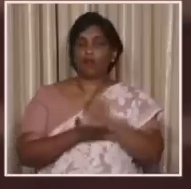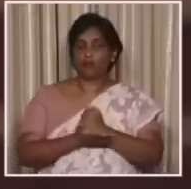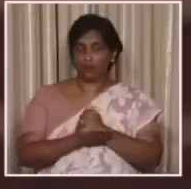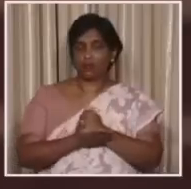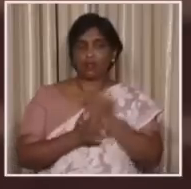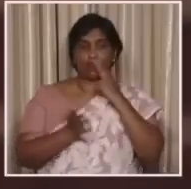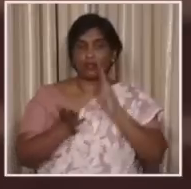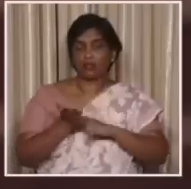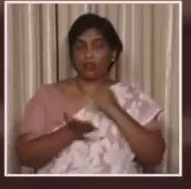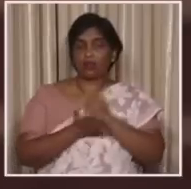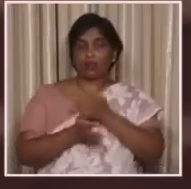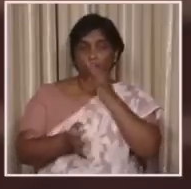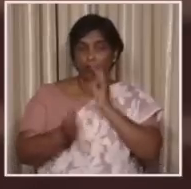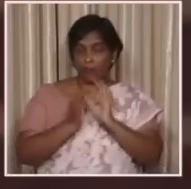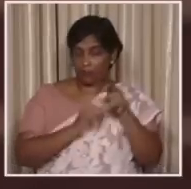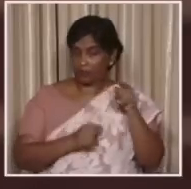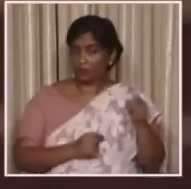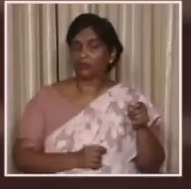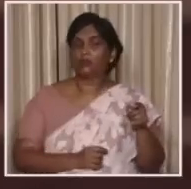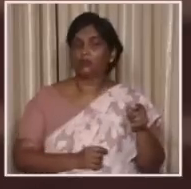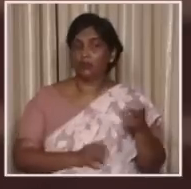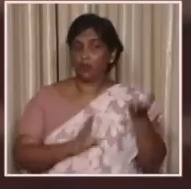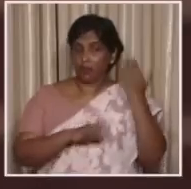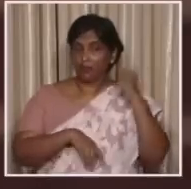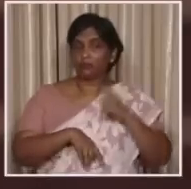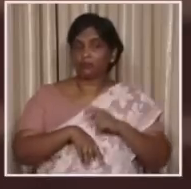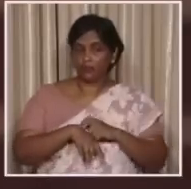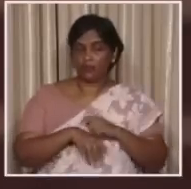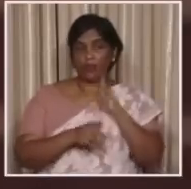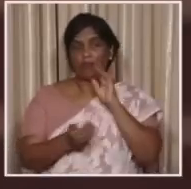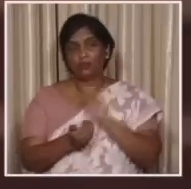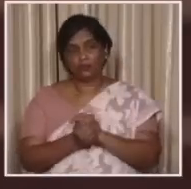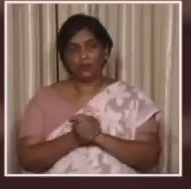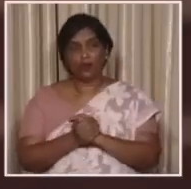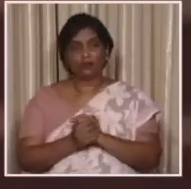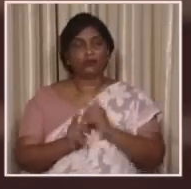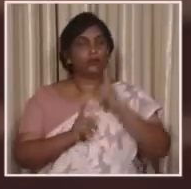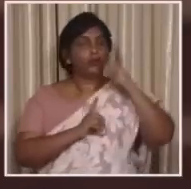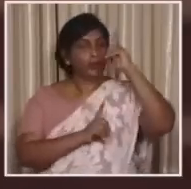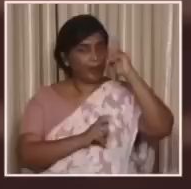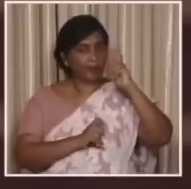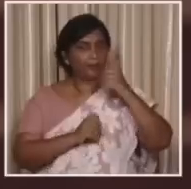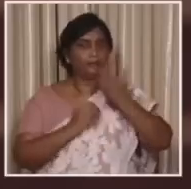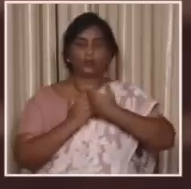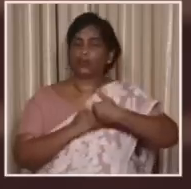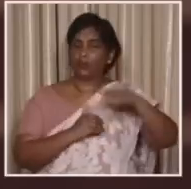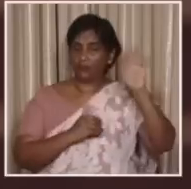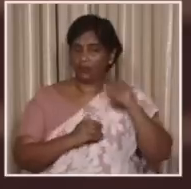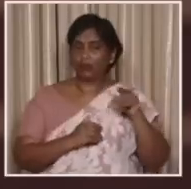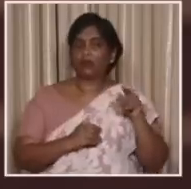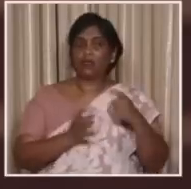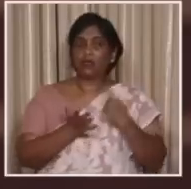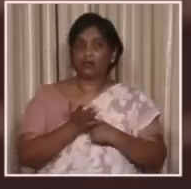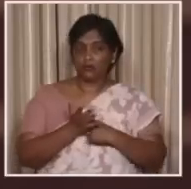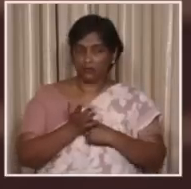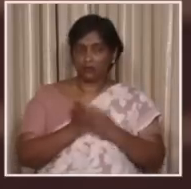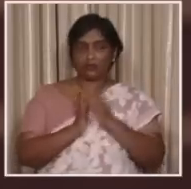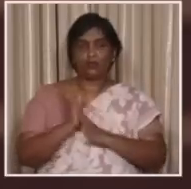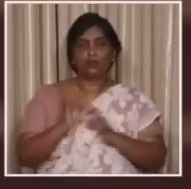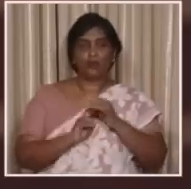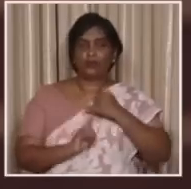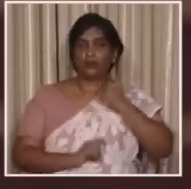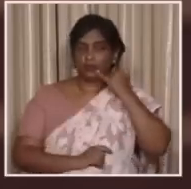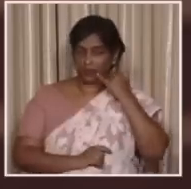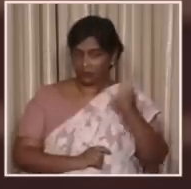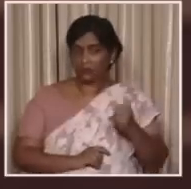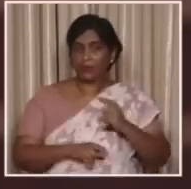තැපල් කාර්යාලයේ ගිනි තියන්න ආපුවාම ඒ වෙලාව අපිට තිබ්බ ආරක්ෂාවත් එක්ක උඩට විල් තියලා උන් පන්න ගත්තම රංජන් විජේරත්න ඔබතුමාට කතා